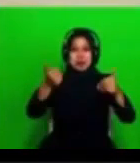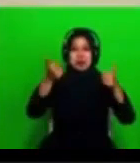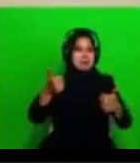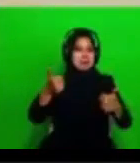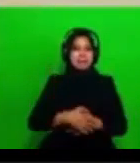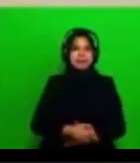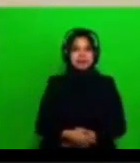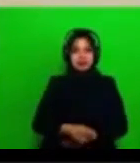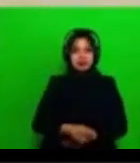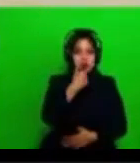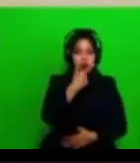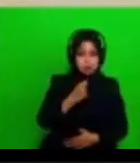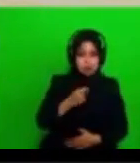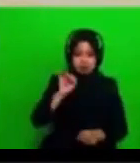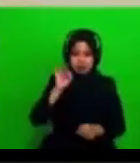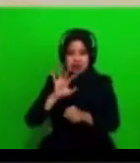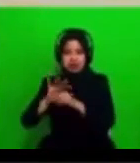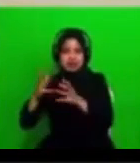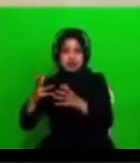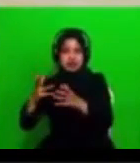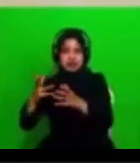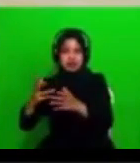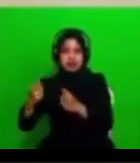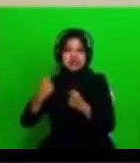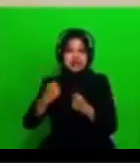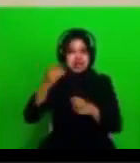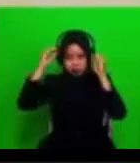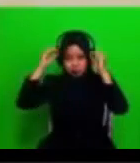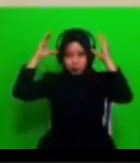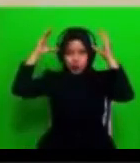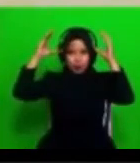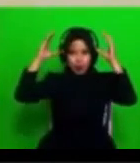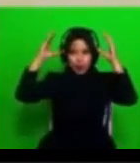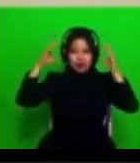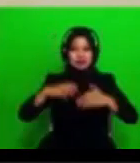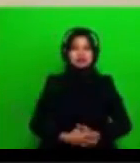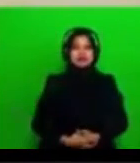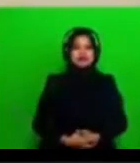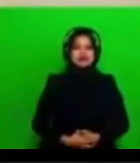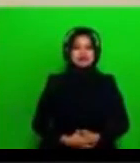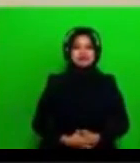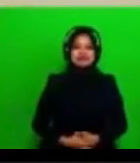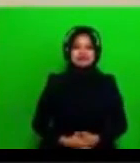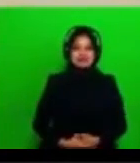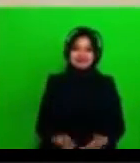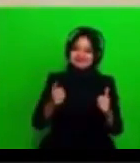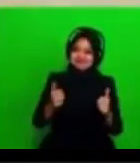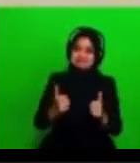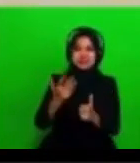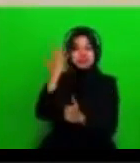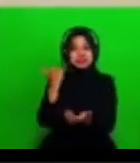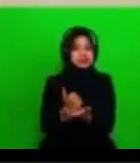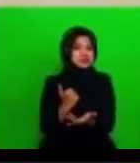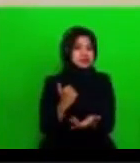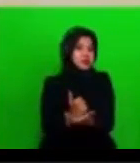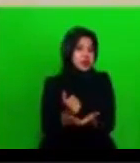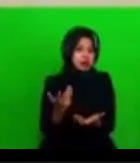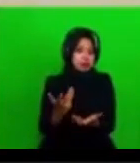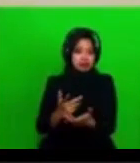main kan. Dari obat pandemi kesehatan udah disangkut dan kepengetahuan. Semangat pengetahuannya. Berarti memang benar ya ketika